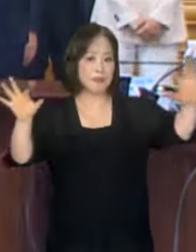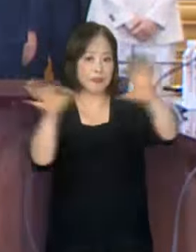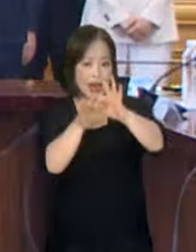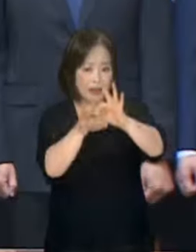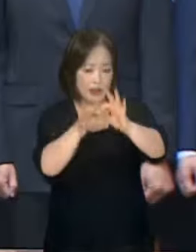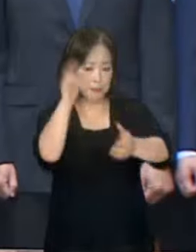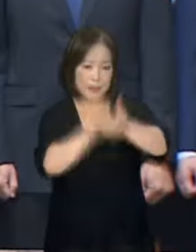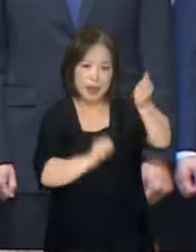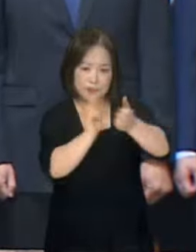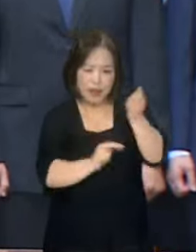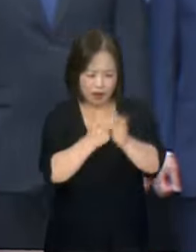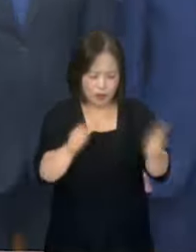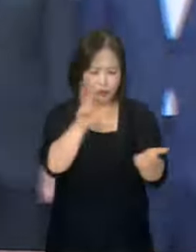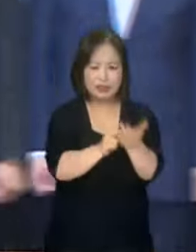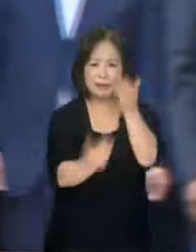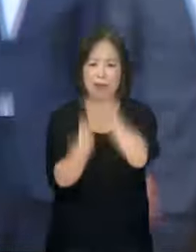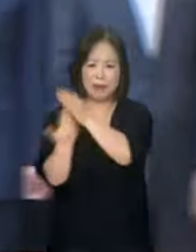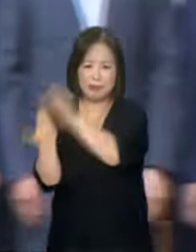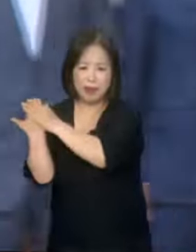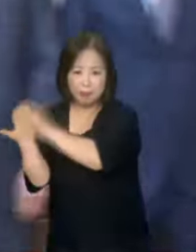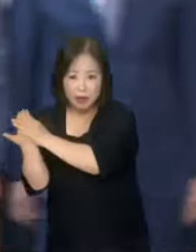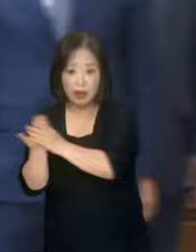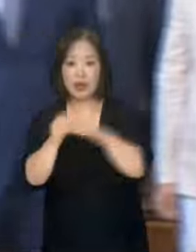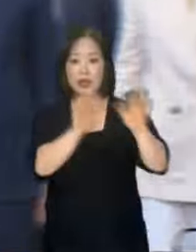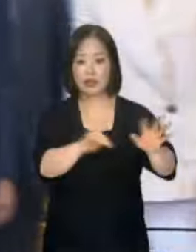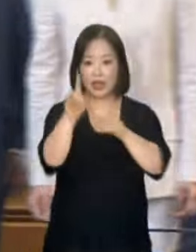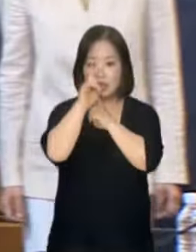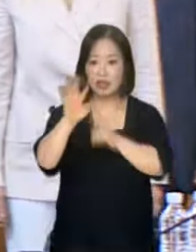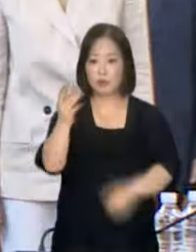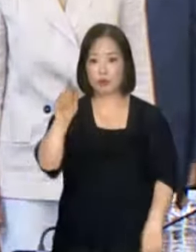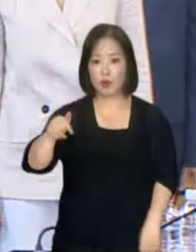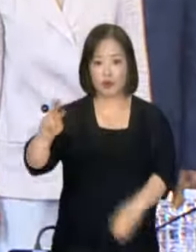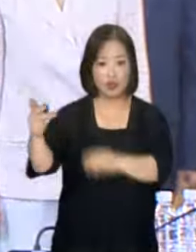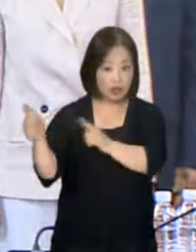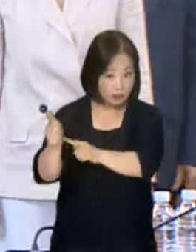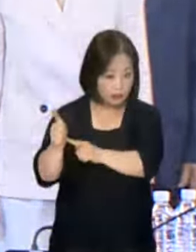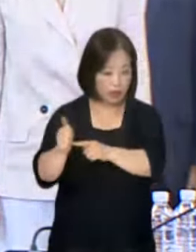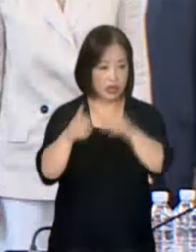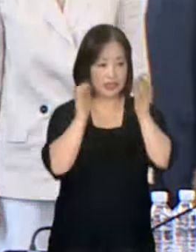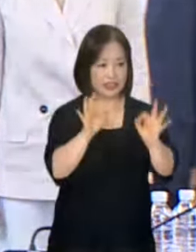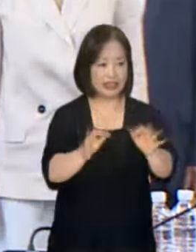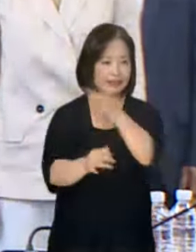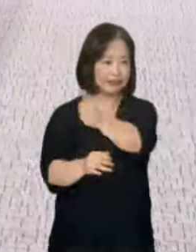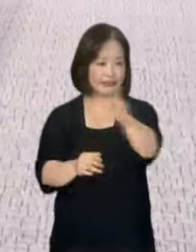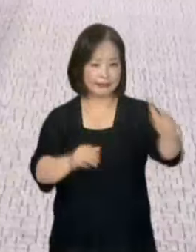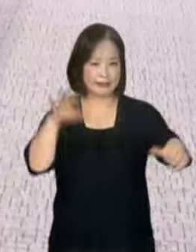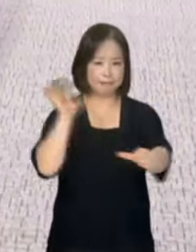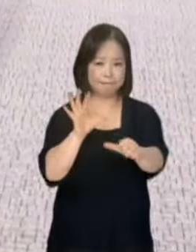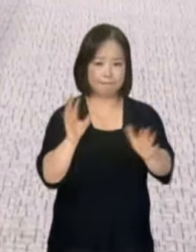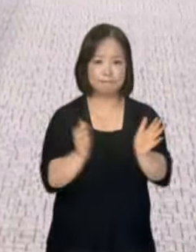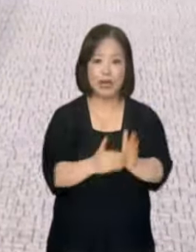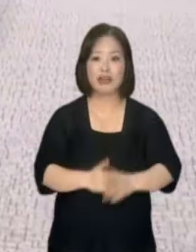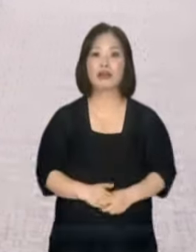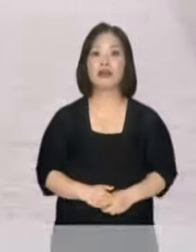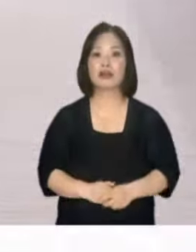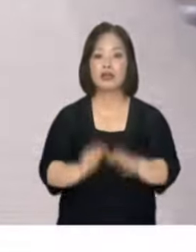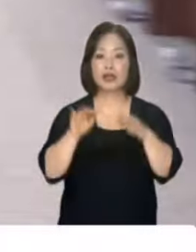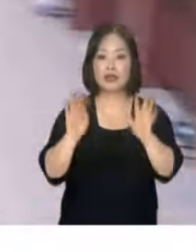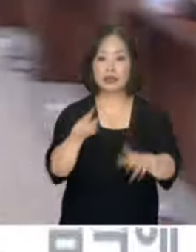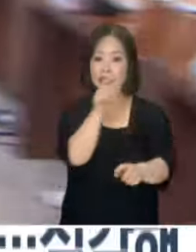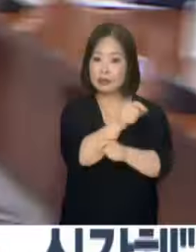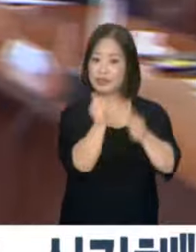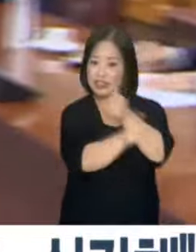등 금융사고가 끊이지 않자 이 원장은 은행권을 향해 직접 질타에 나섰습니다. 특히